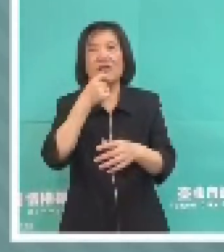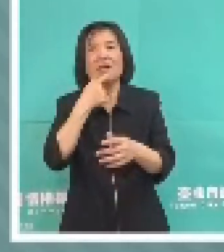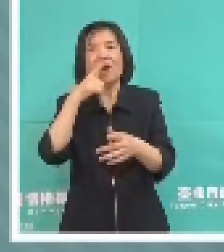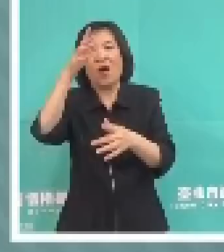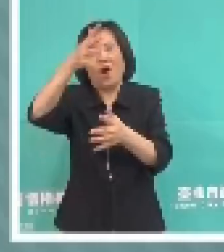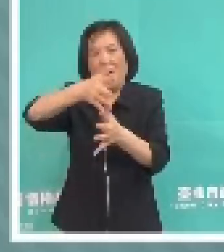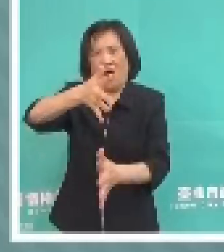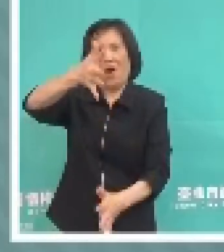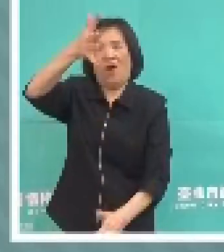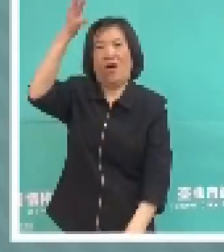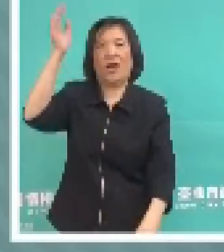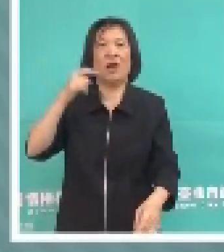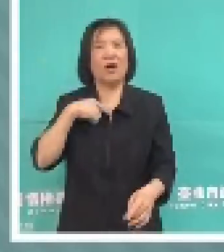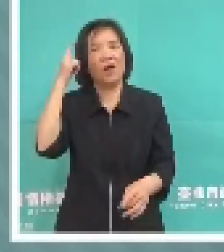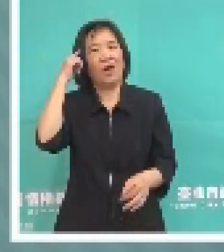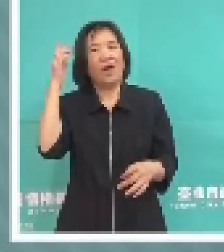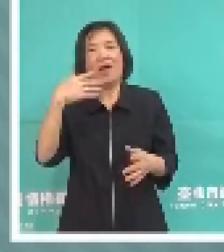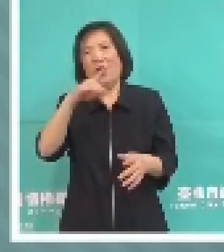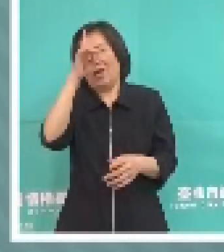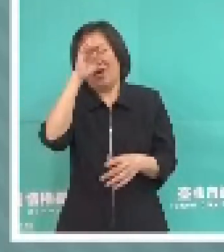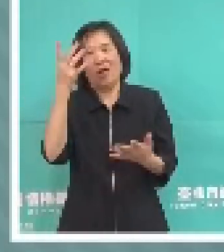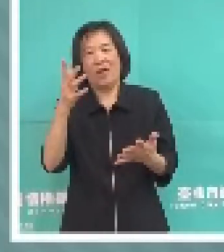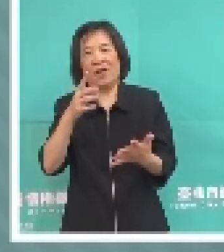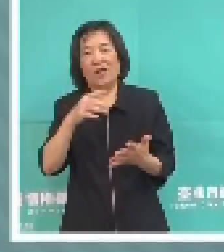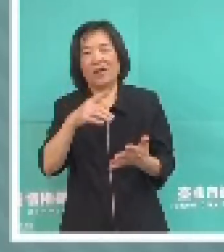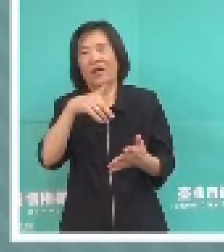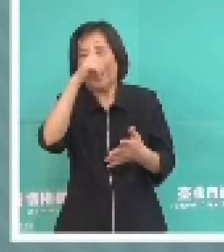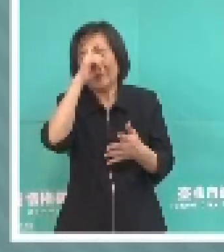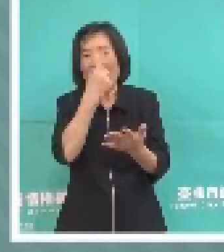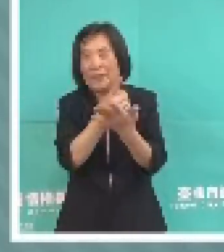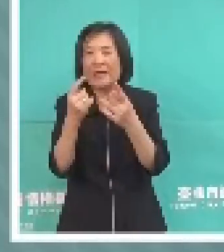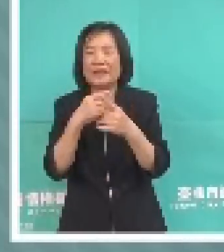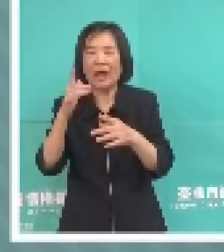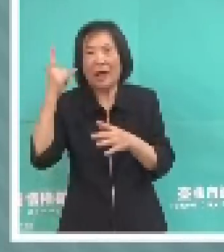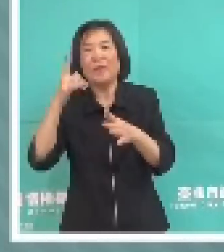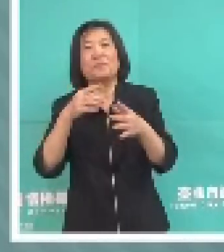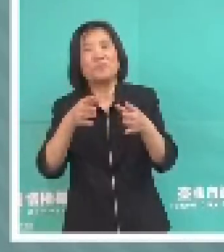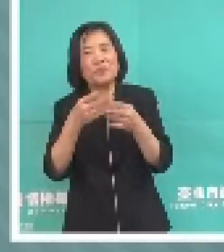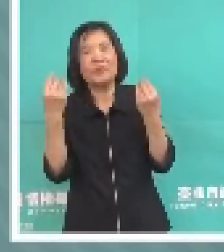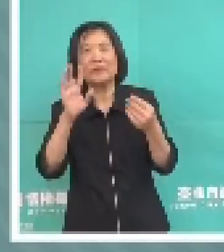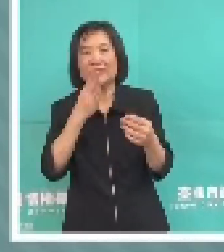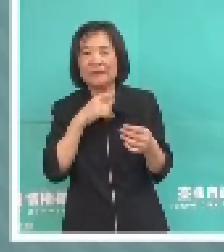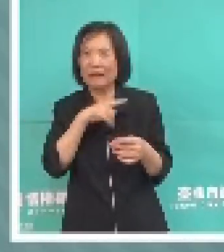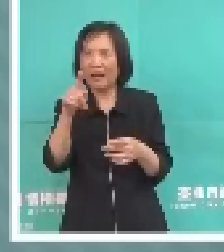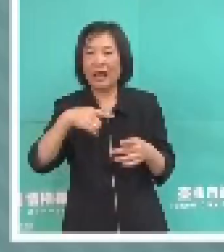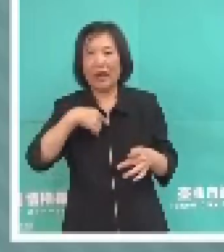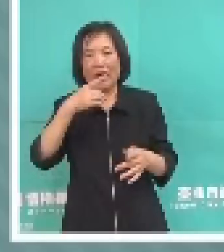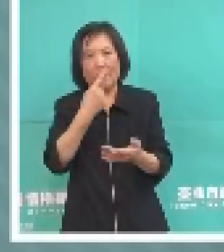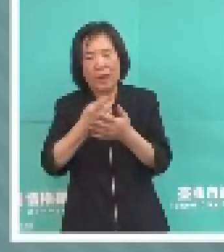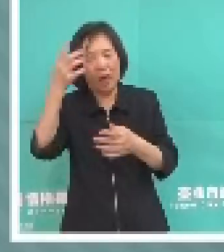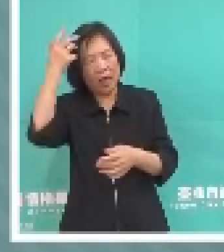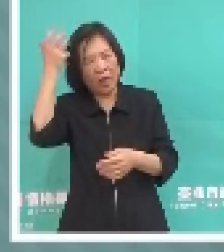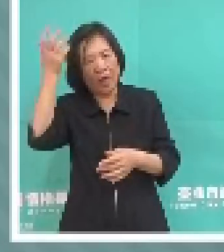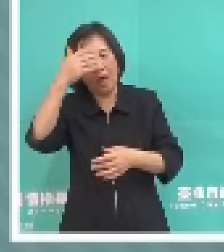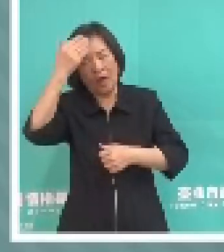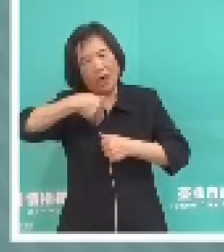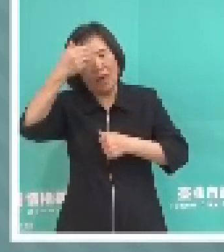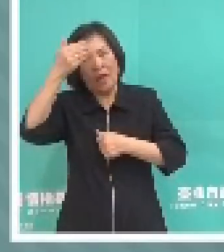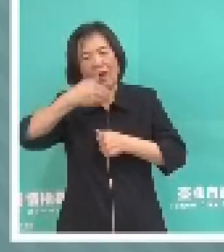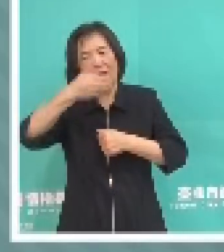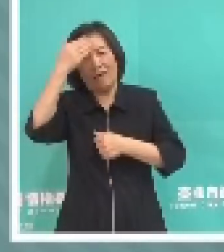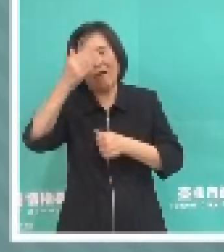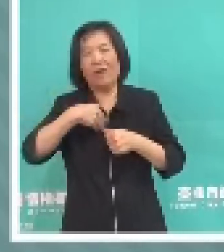长凡事适可而止啊，我们都知道你很希望说大家不要等，但是哦，不要搞得实在是怎么